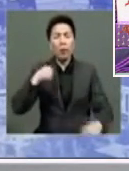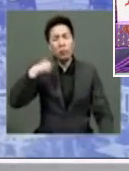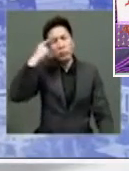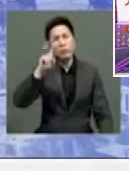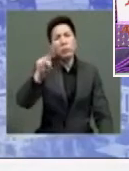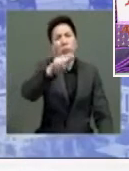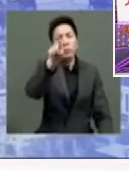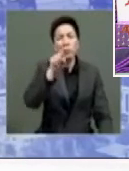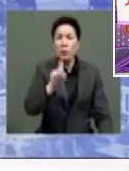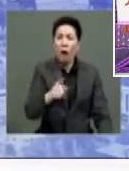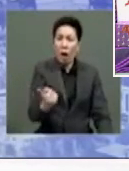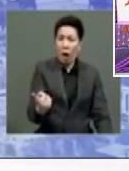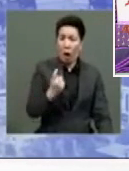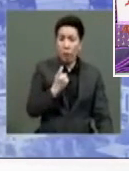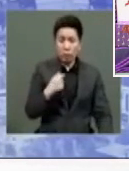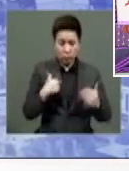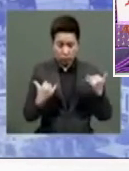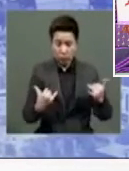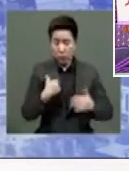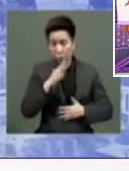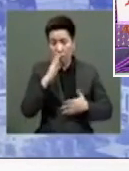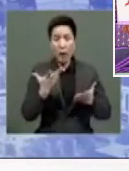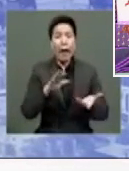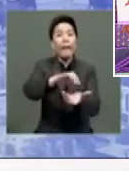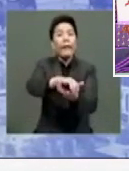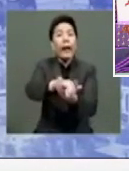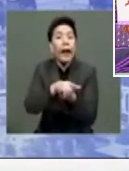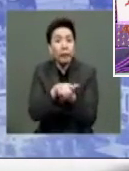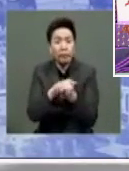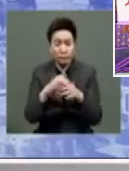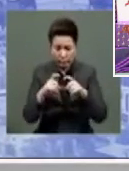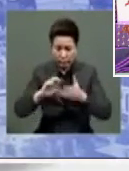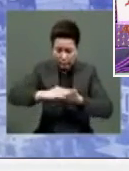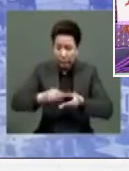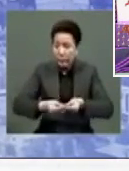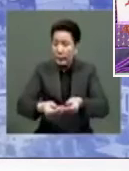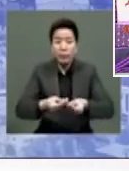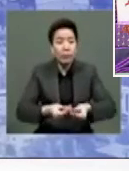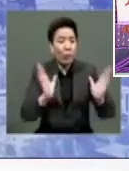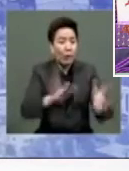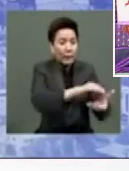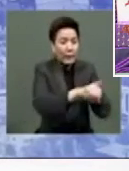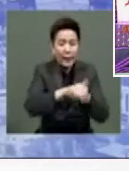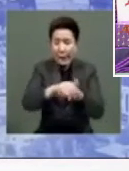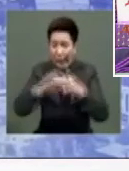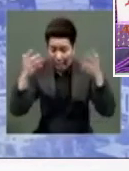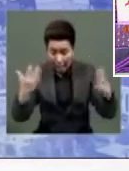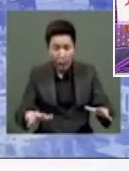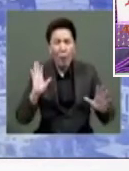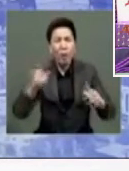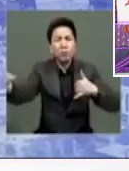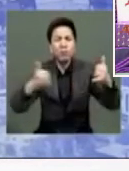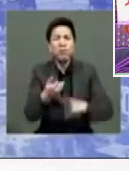สะดวกแบบปกติแล้วอ่ะนะใช่ค่ะแล้วท่านถ้าท่านจำเป็นต้องเดินทางจริงๆอ่ะท่านต้องเช็คข่าวกับทางจังหวัดปลายทางที่ท่านเดินทางไปด้วยนะคะว่าเามี